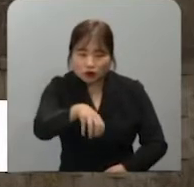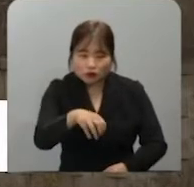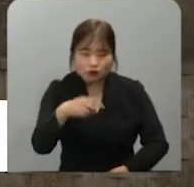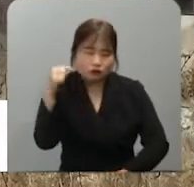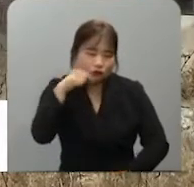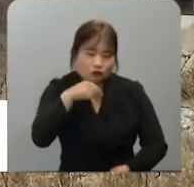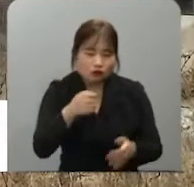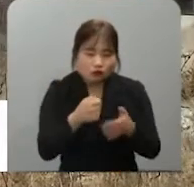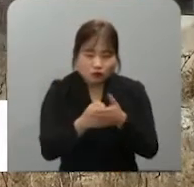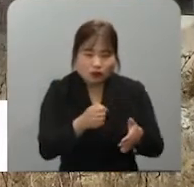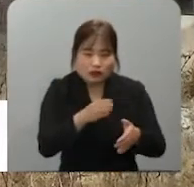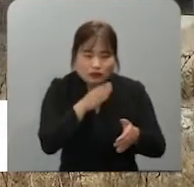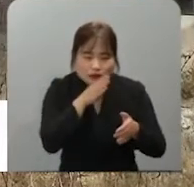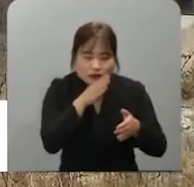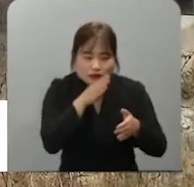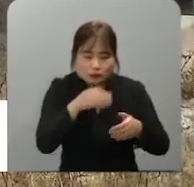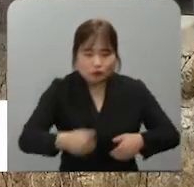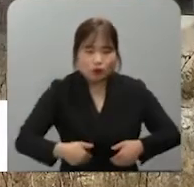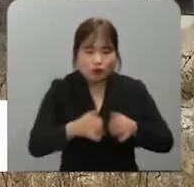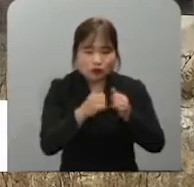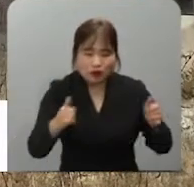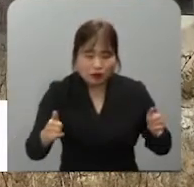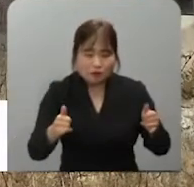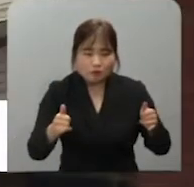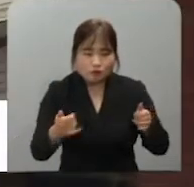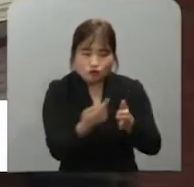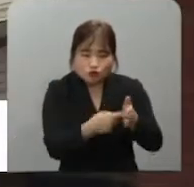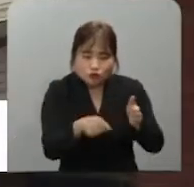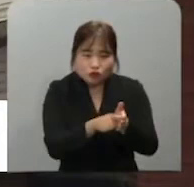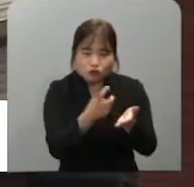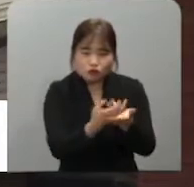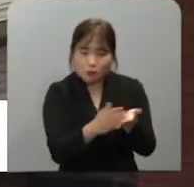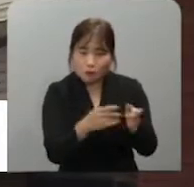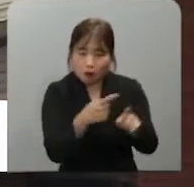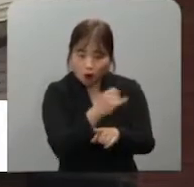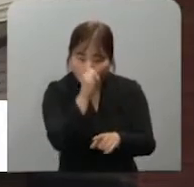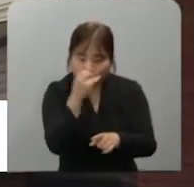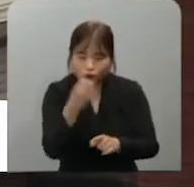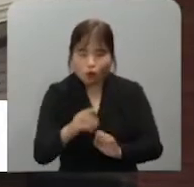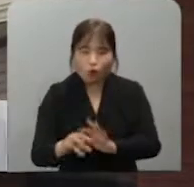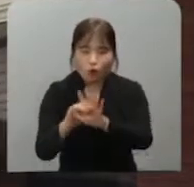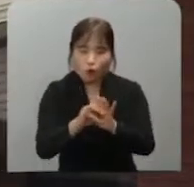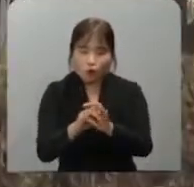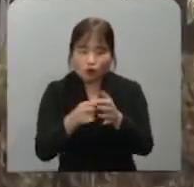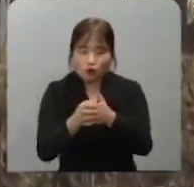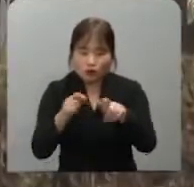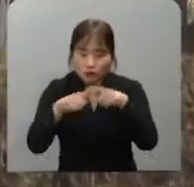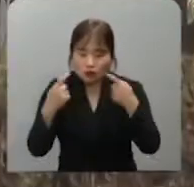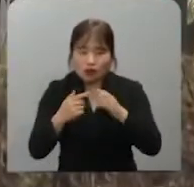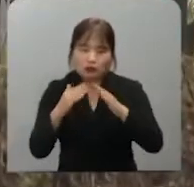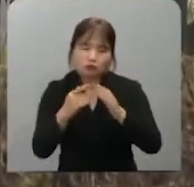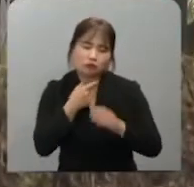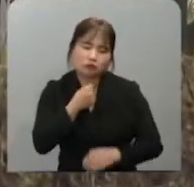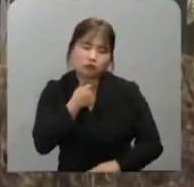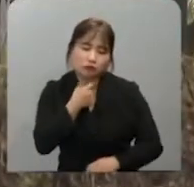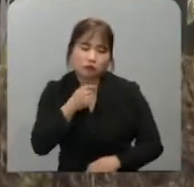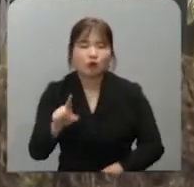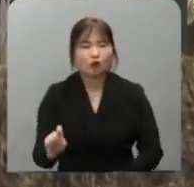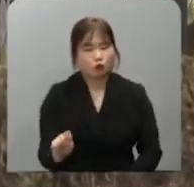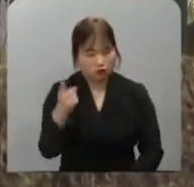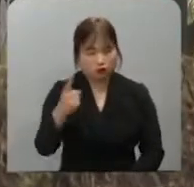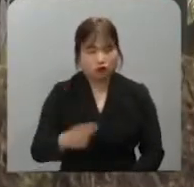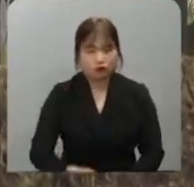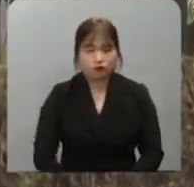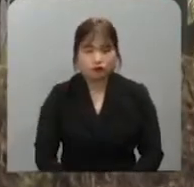실수요자 중심으로 재편된 되다 코로나 1구 여파로 단독주택에 대한 수요 가는것도 원인입니다